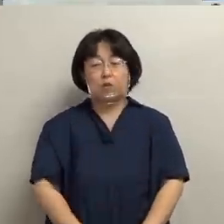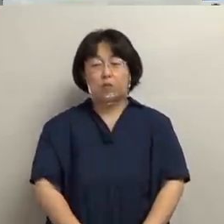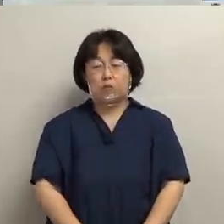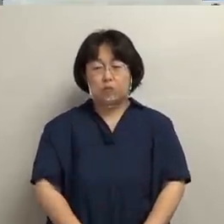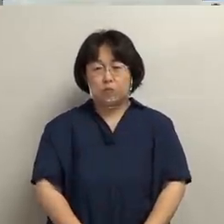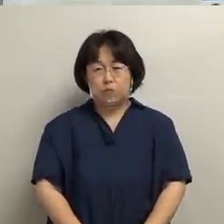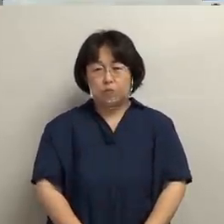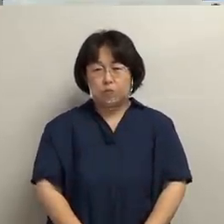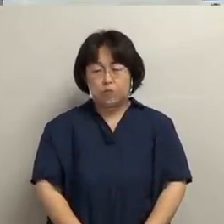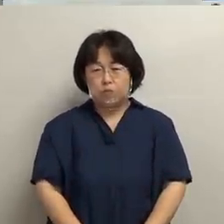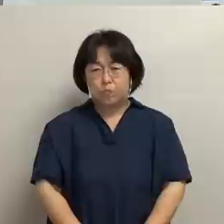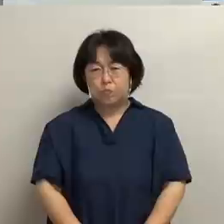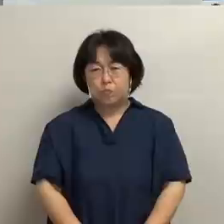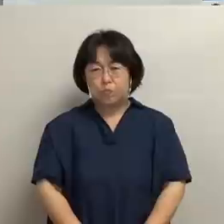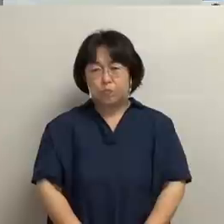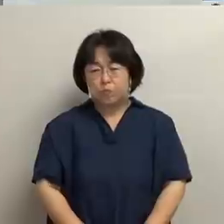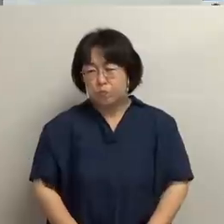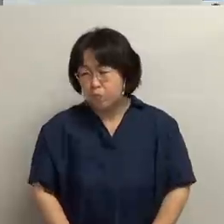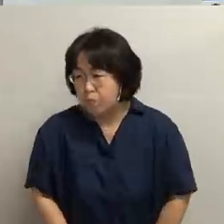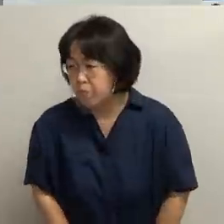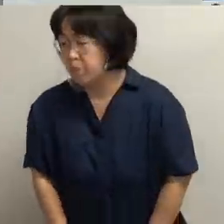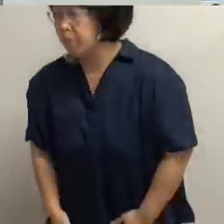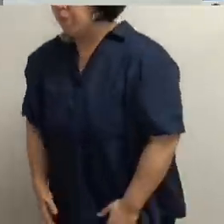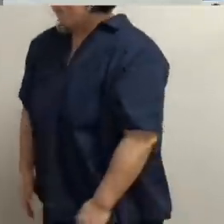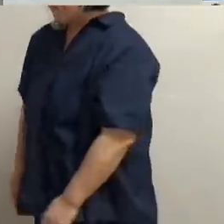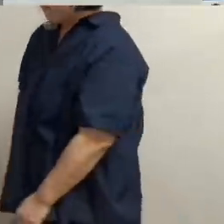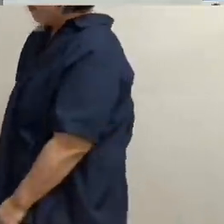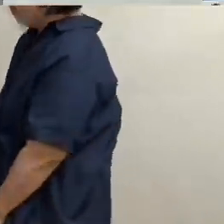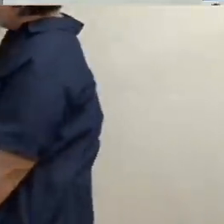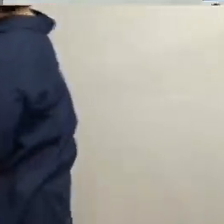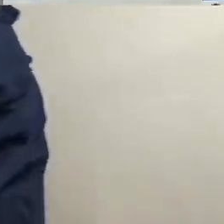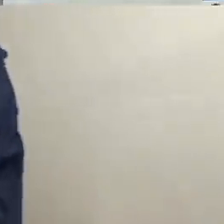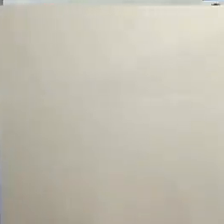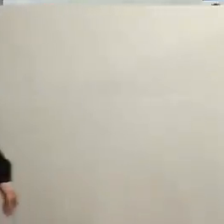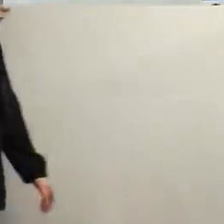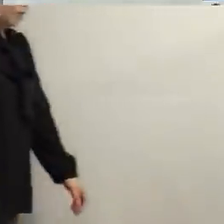向け様からちょっと本心を説明していただけますか